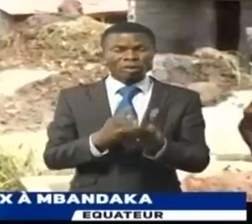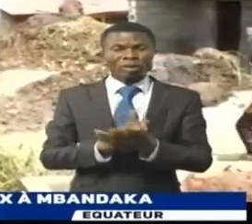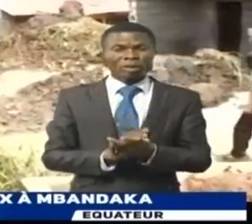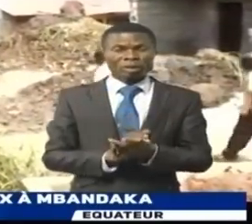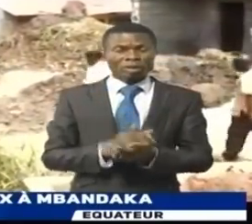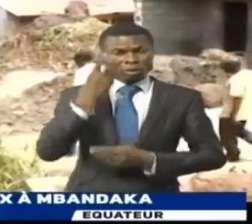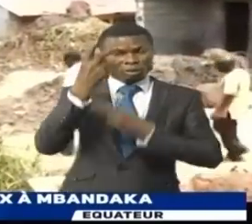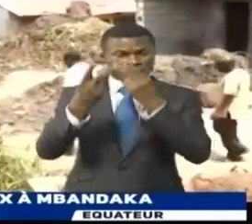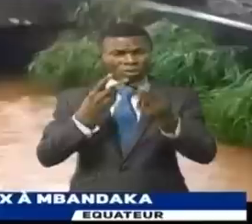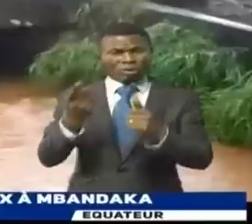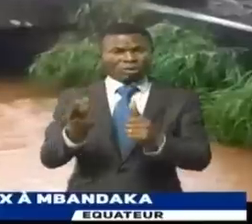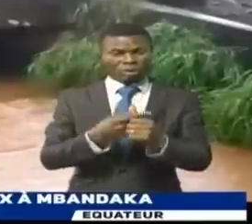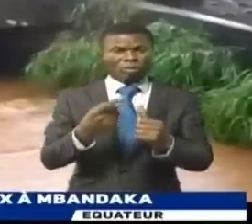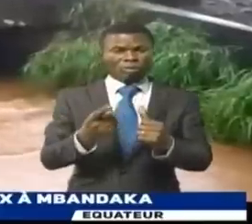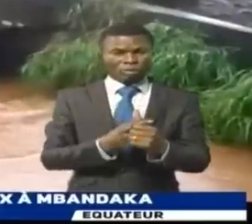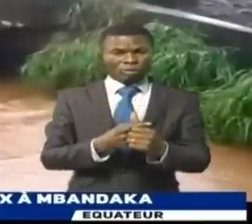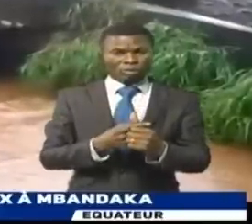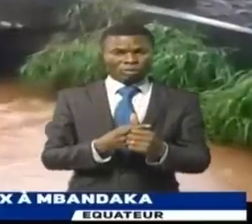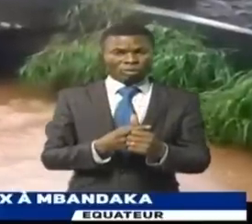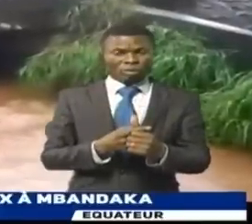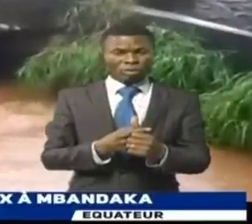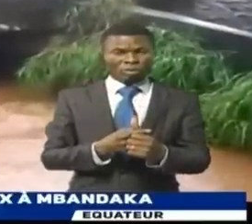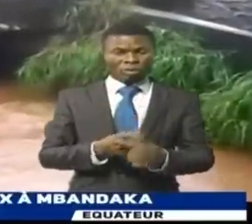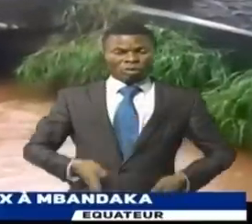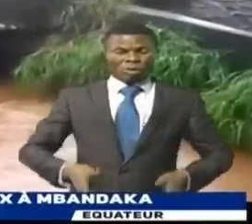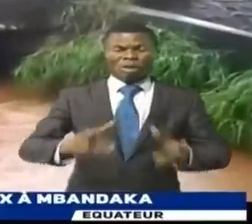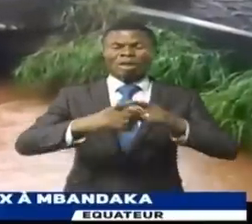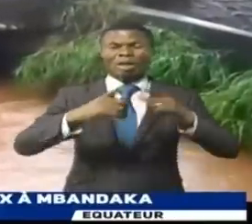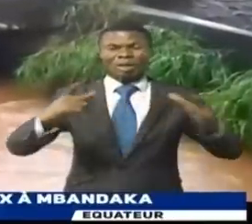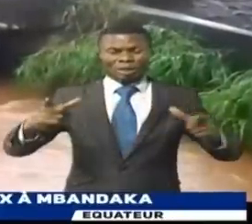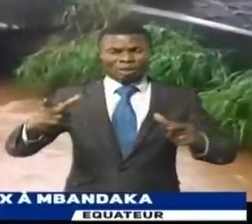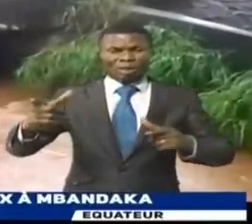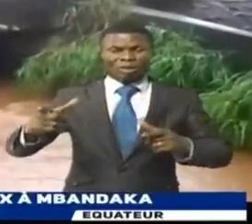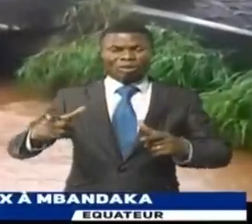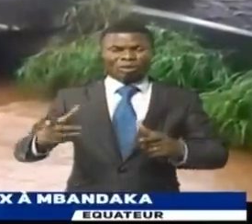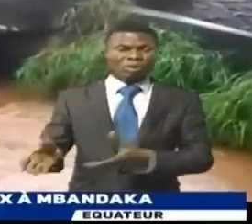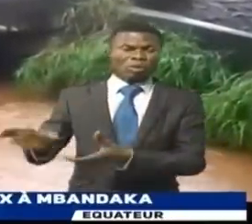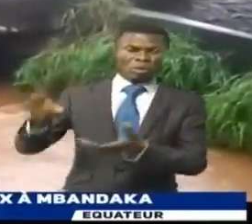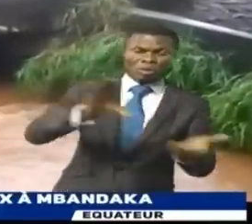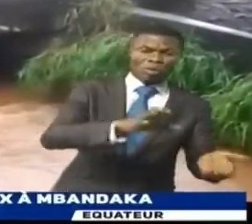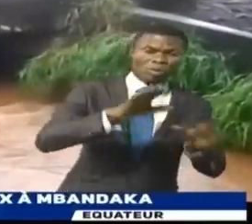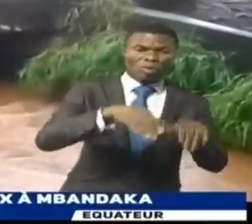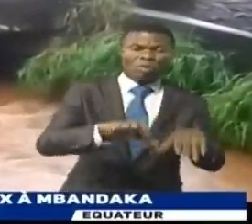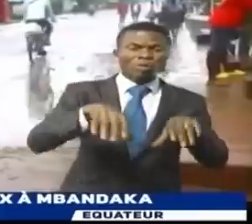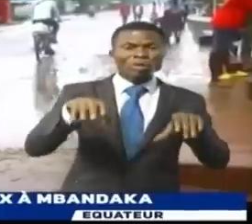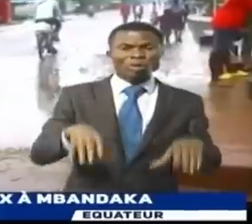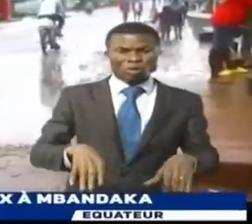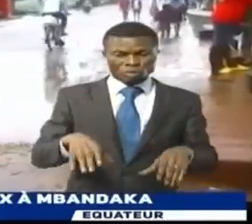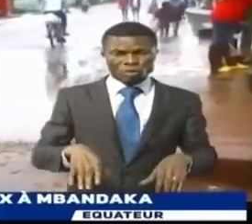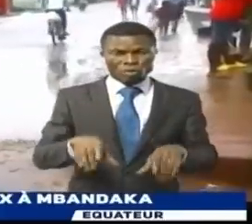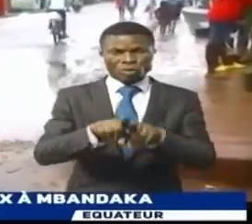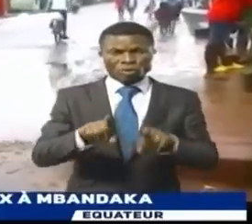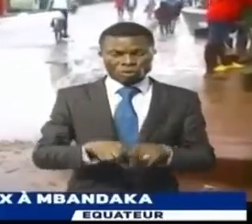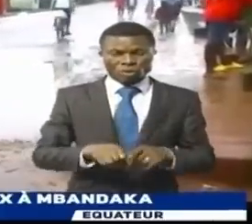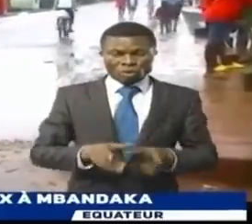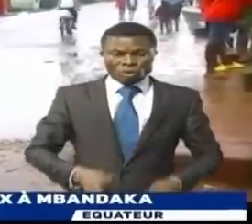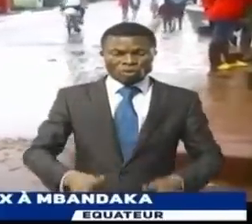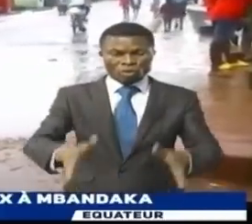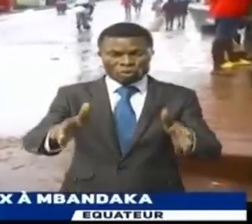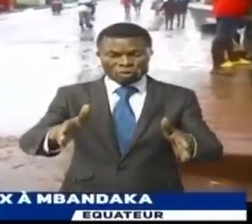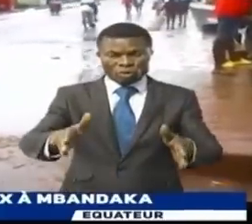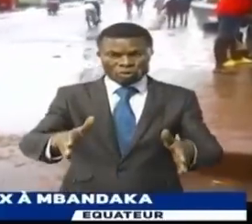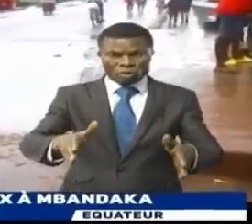a visité notamment des grands collecteurs Bolia qui se déversent sur le fleuve Congo, des caniveaux situés